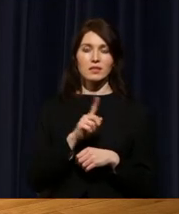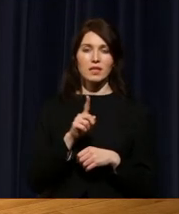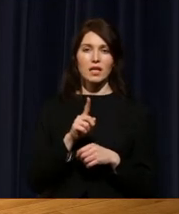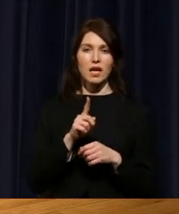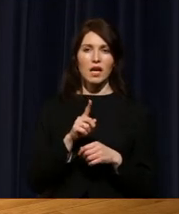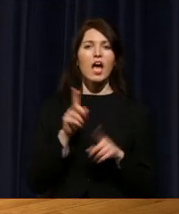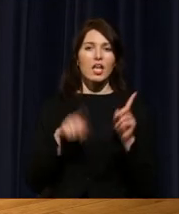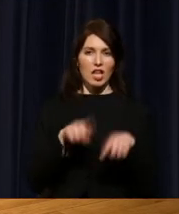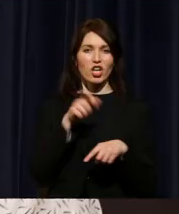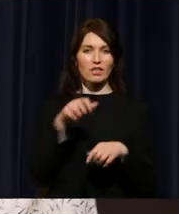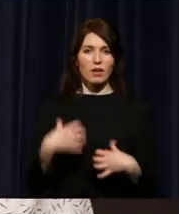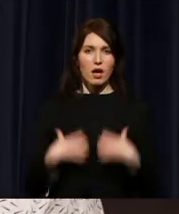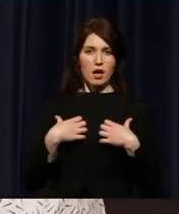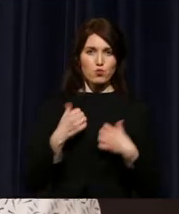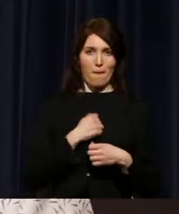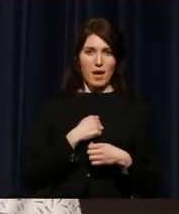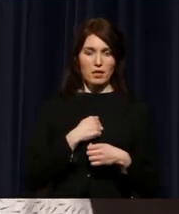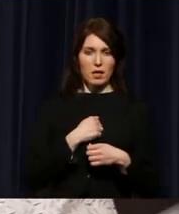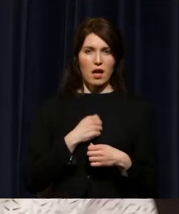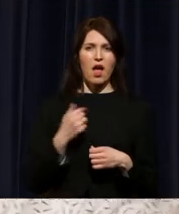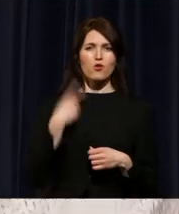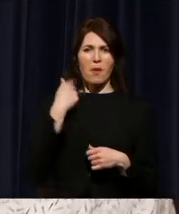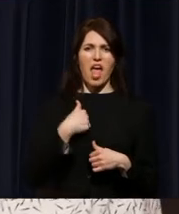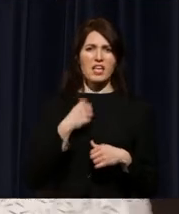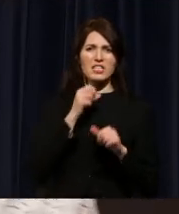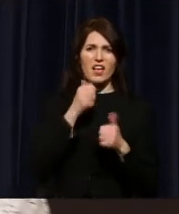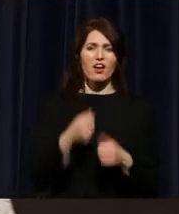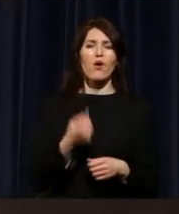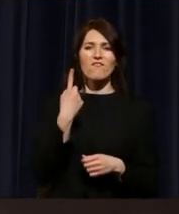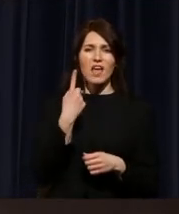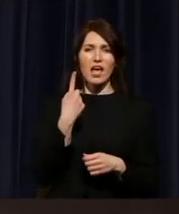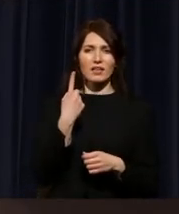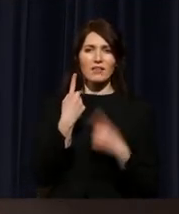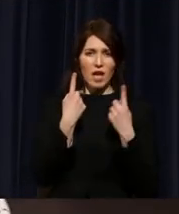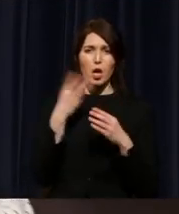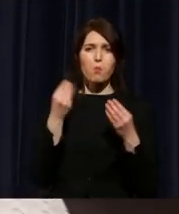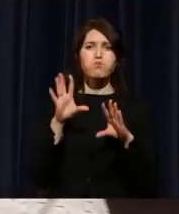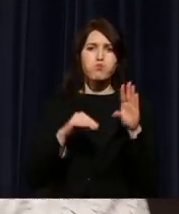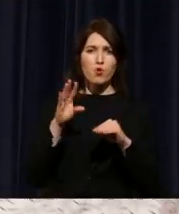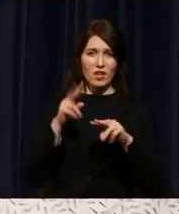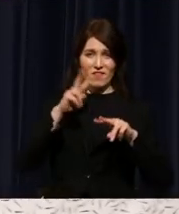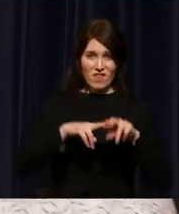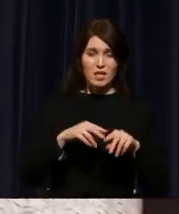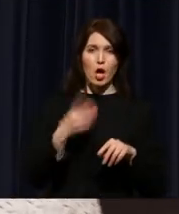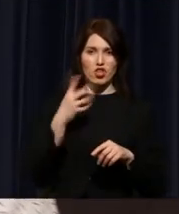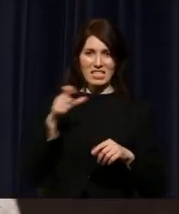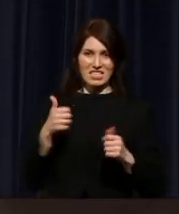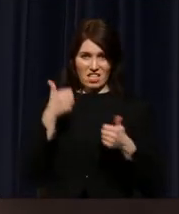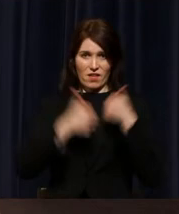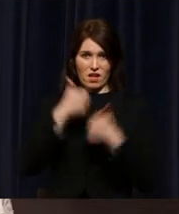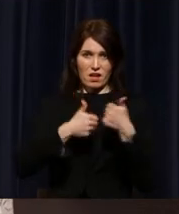kāda jau nobaida tajā brīdī, bet es netikšu 1-4 budžeta vietas, un tur cik tur tūkstoši jāmaksā